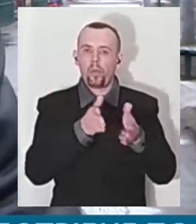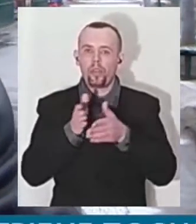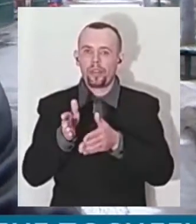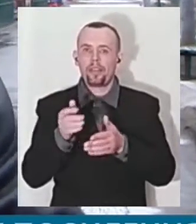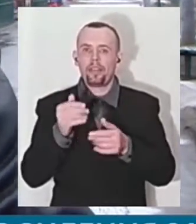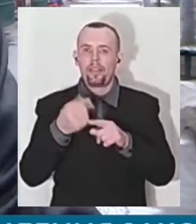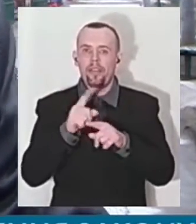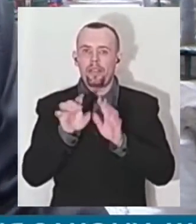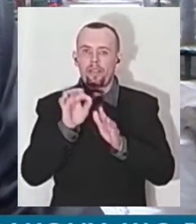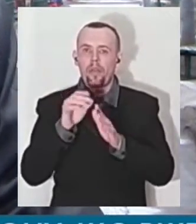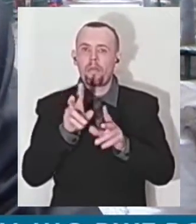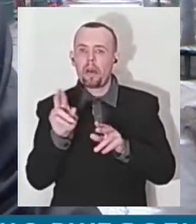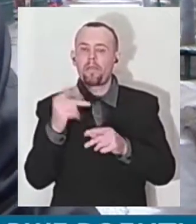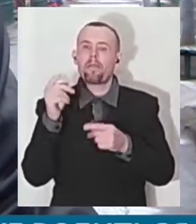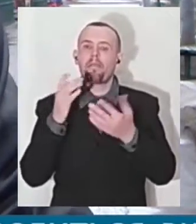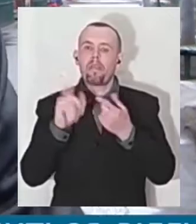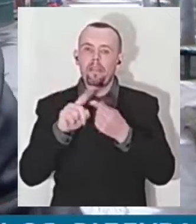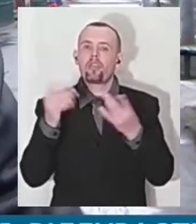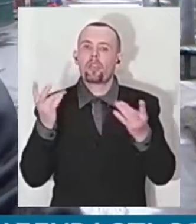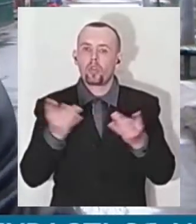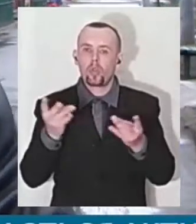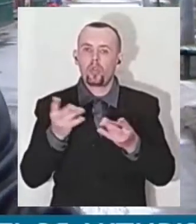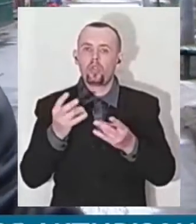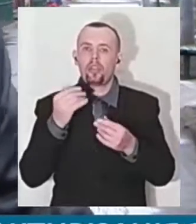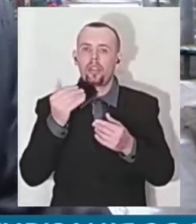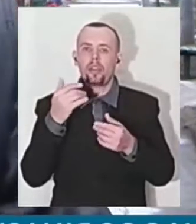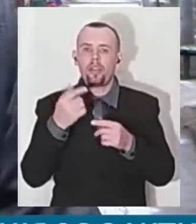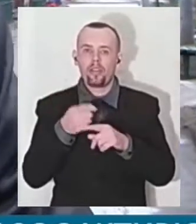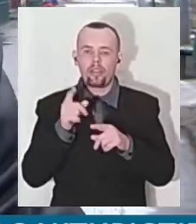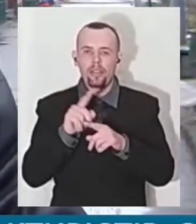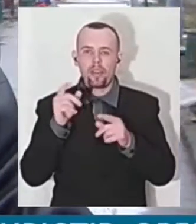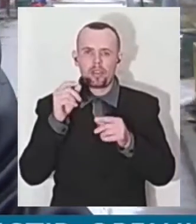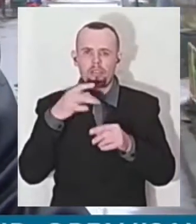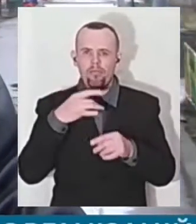Нужно, во-первых, конечно, нужны и ужесточение законов, что происходит.